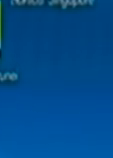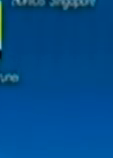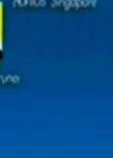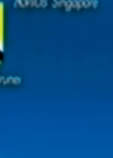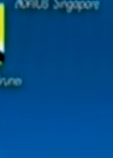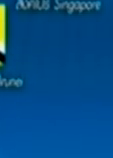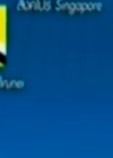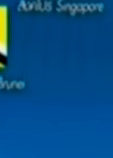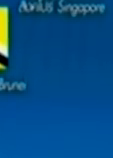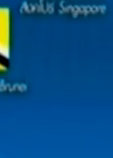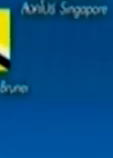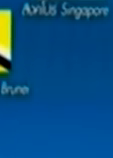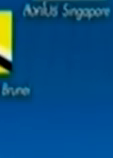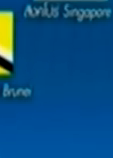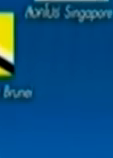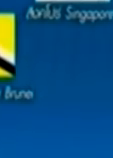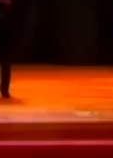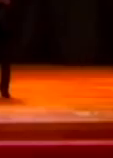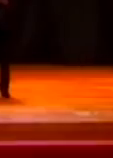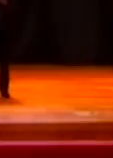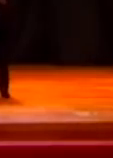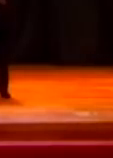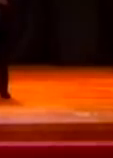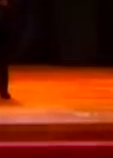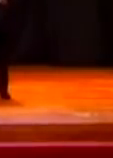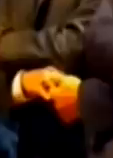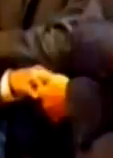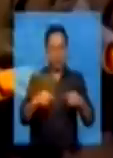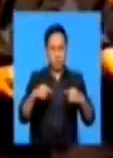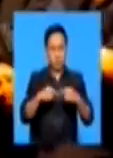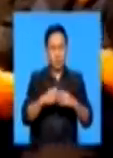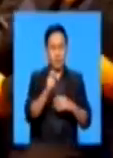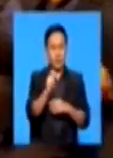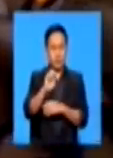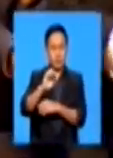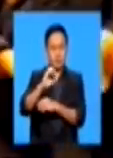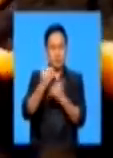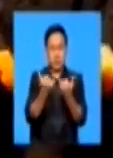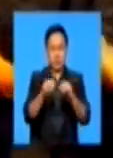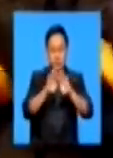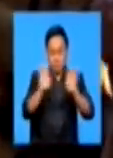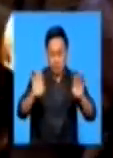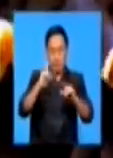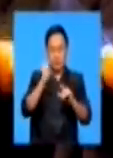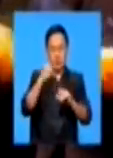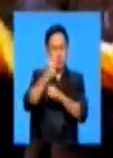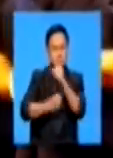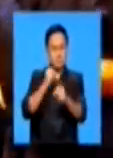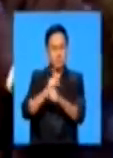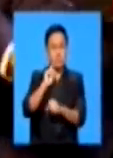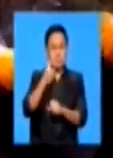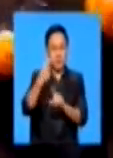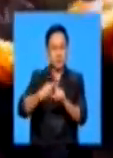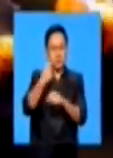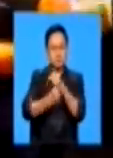มือการเปลี่ยนแปลงการพัฒนาไปสู่ประชาคมเศรษฐกิจอาเซียนที่เรียกว่า AEC นั้นกำลังจะเริ่มในปีใหม่ที่มาถึงนี้รัฐบ